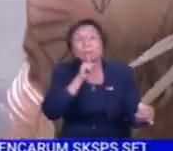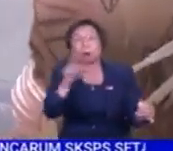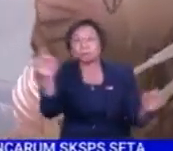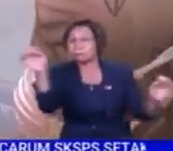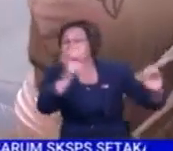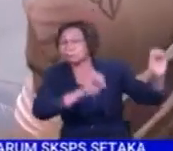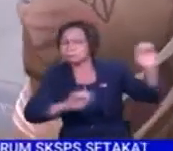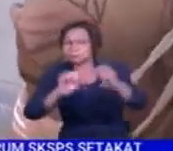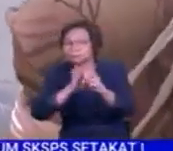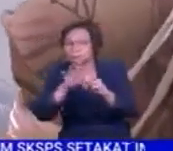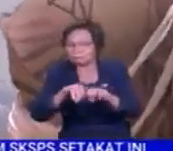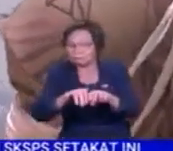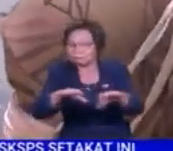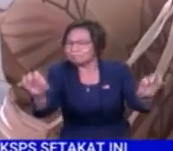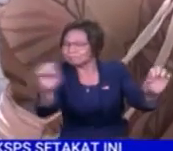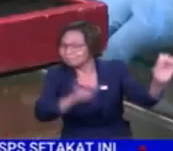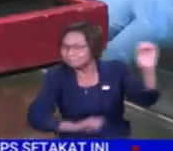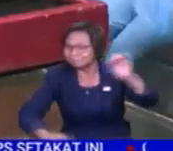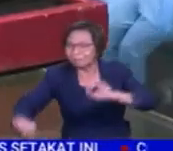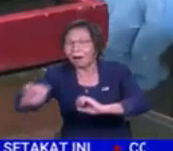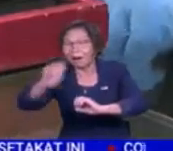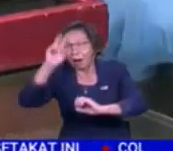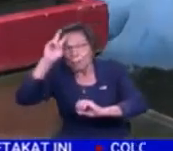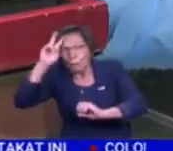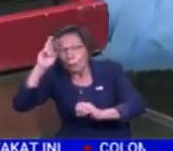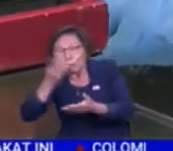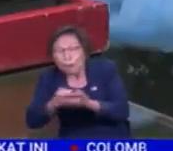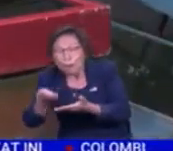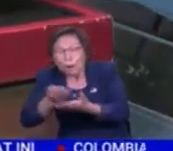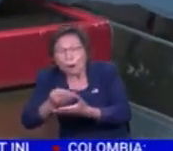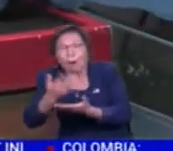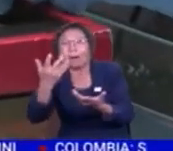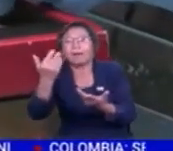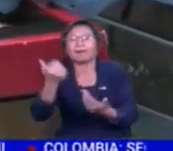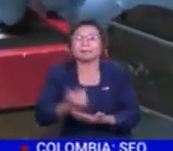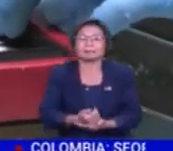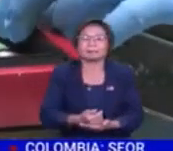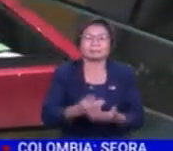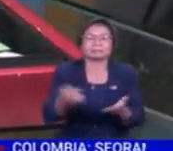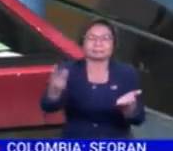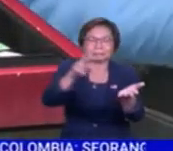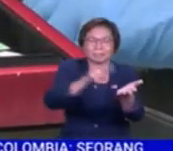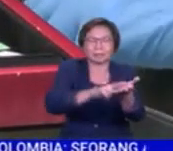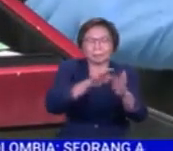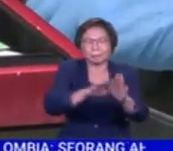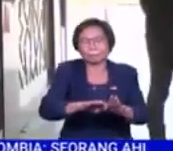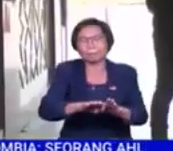penularan pandemik ketika asyik membeli belah. Dilaila Kadir, Berita RTM.